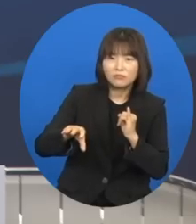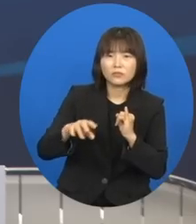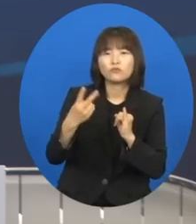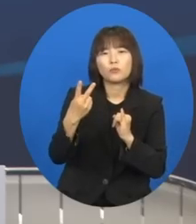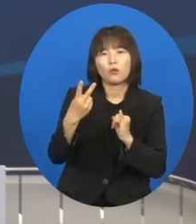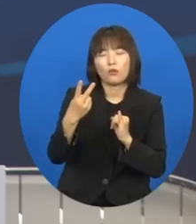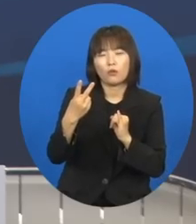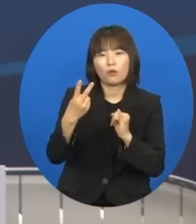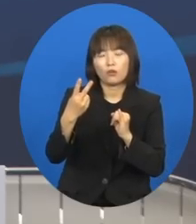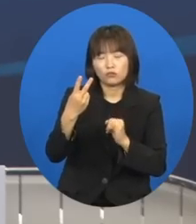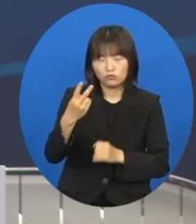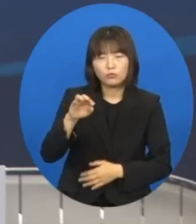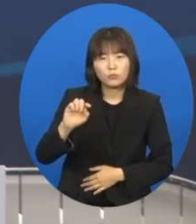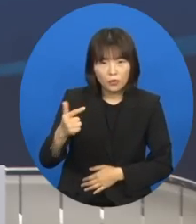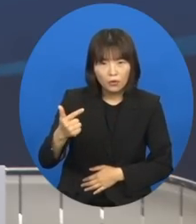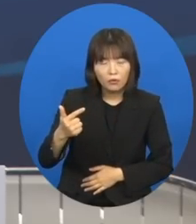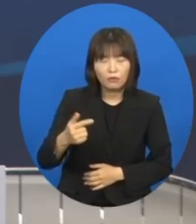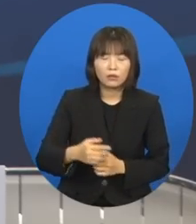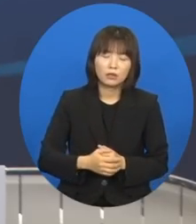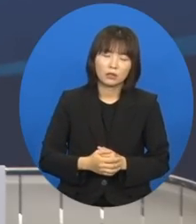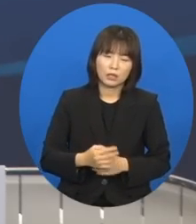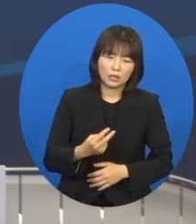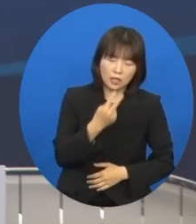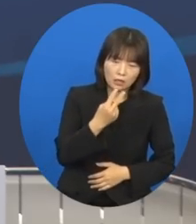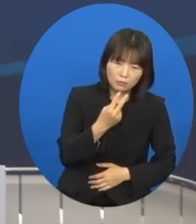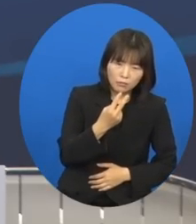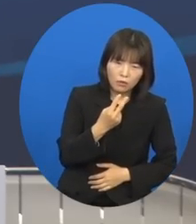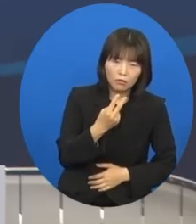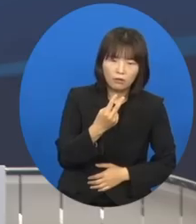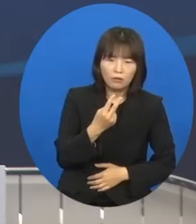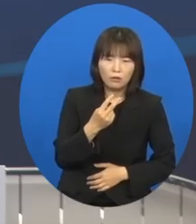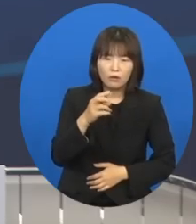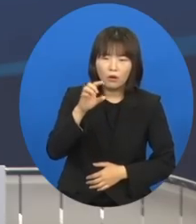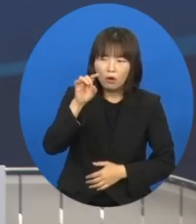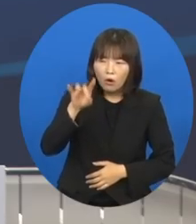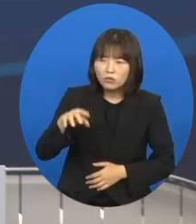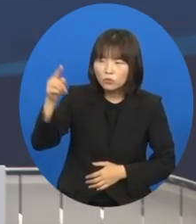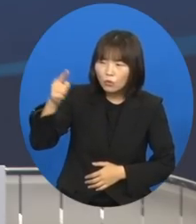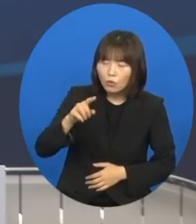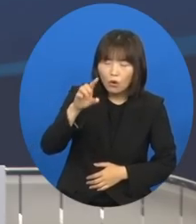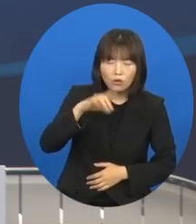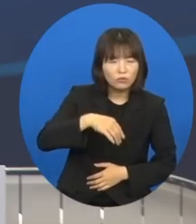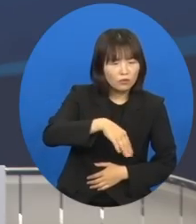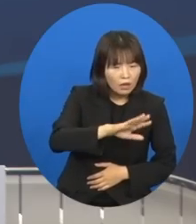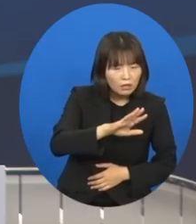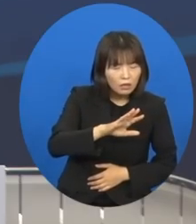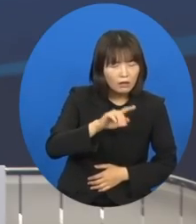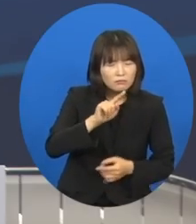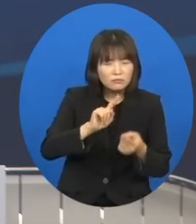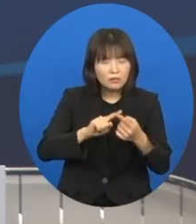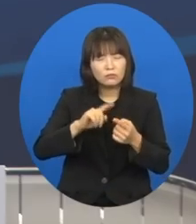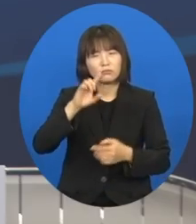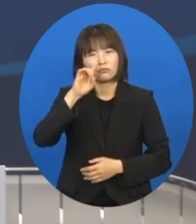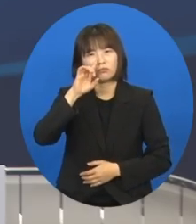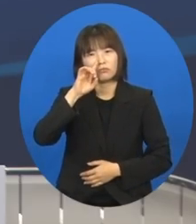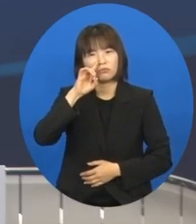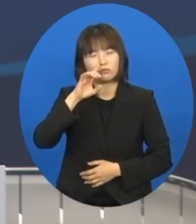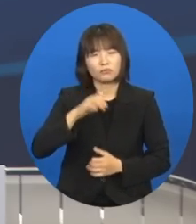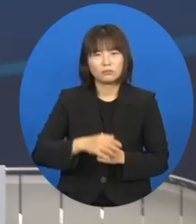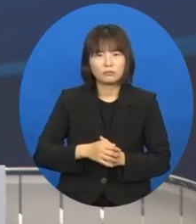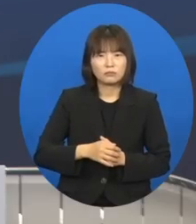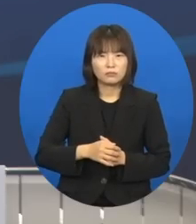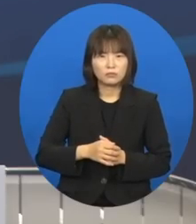도대체 생명은 어디서 왔다가 어디로 가는 걸까 너무나 궁금했어요. 뭔가